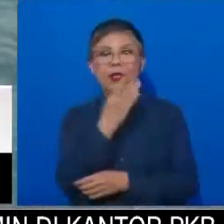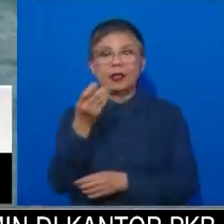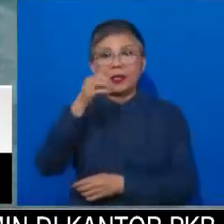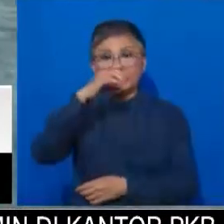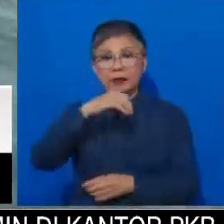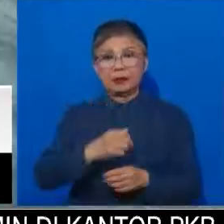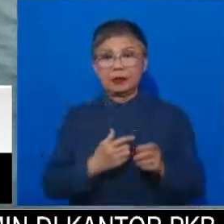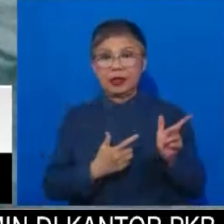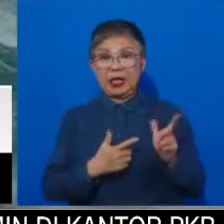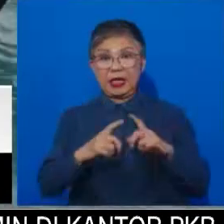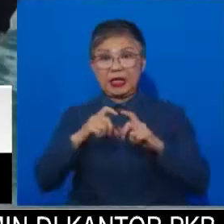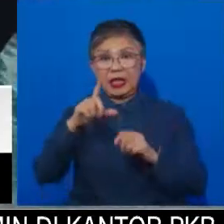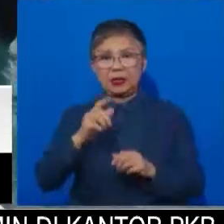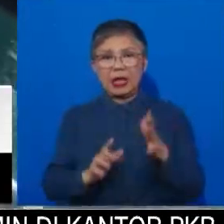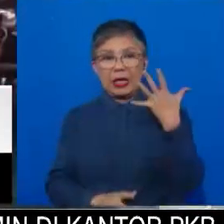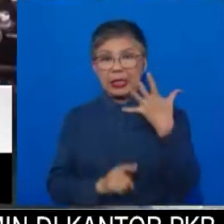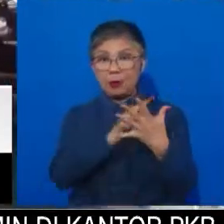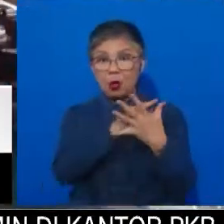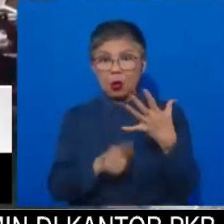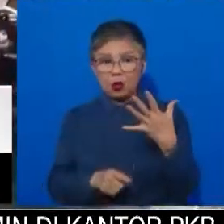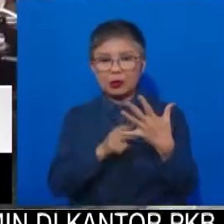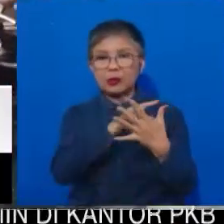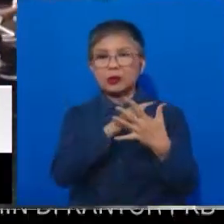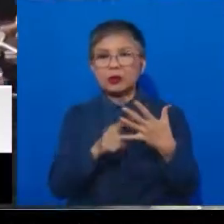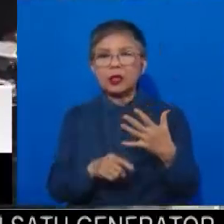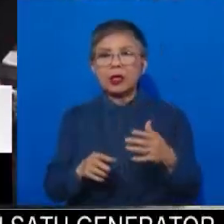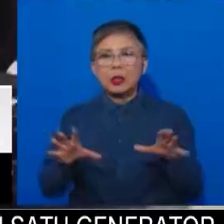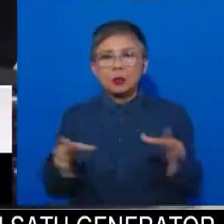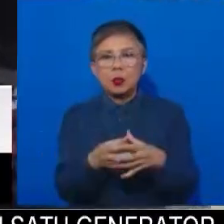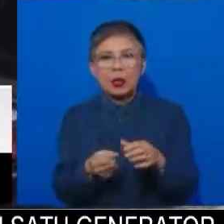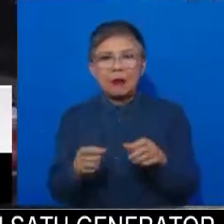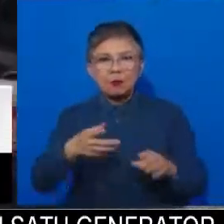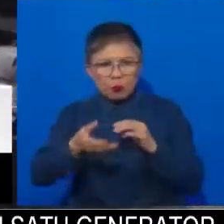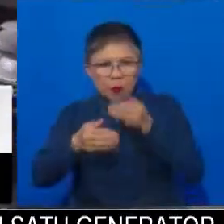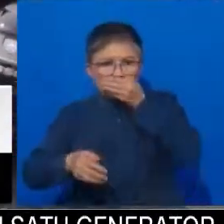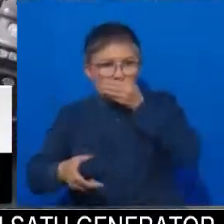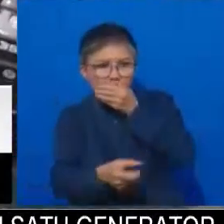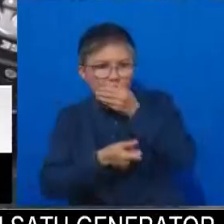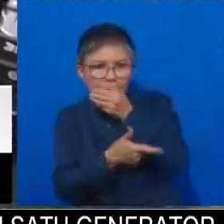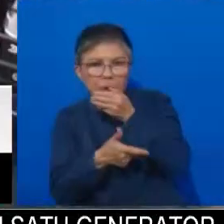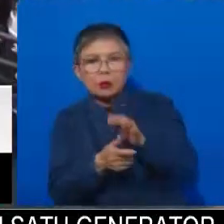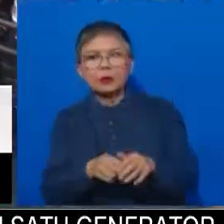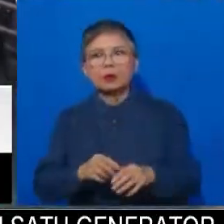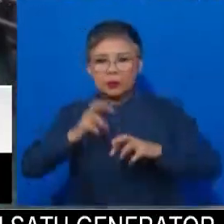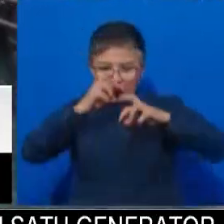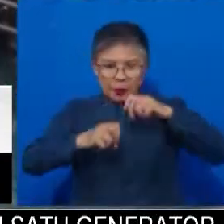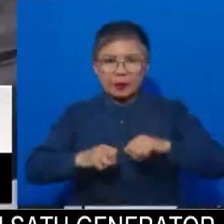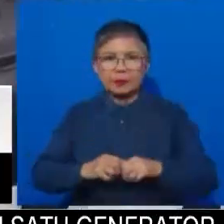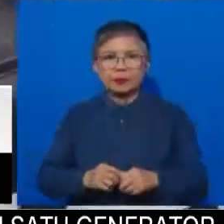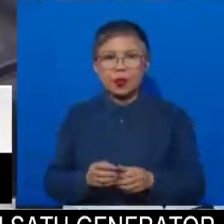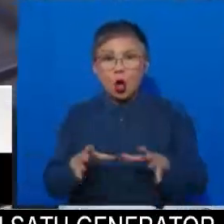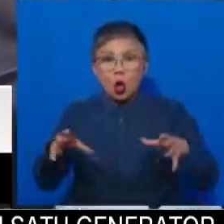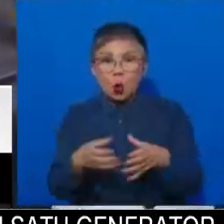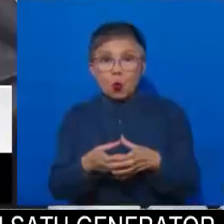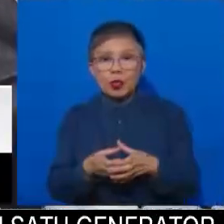Kamis menuturkan, kelima orang ini berhasil teridentifikasi sebagai kawanan perompak setelah dilakukan pengecekan mendalam. Komplotan perompak